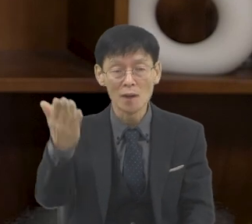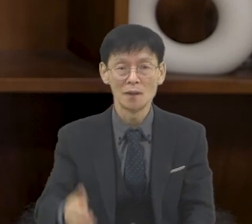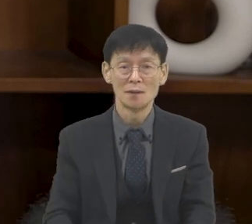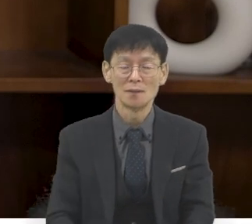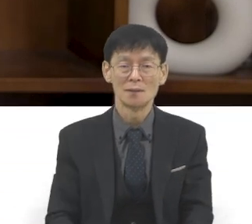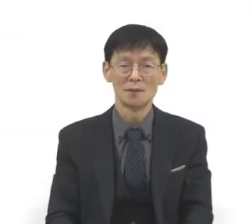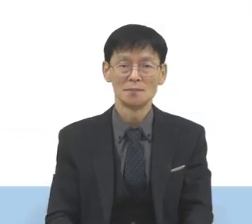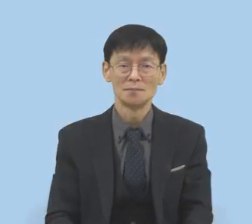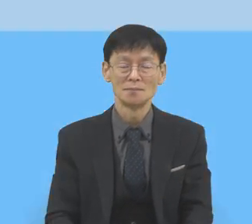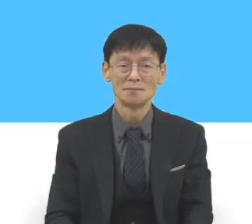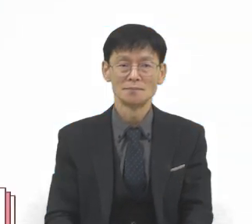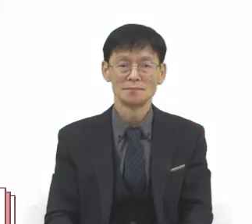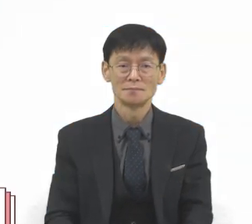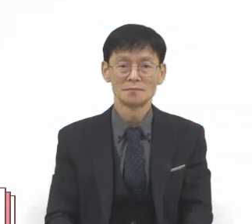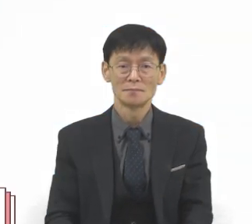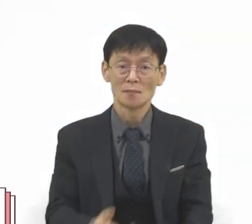물어볼게요.